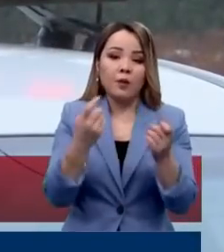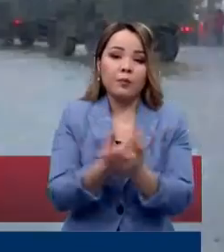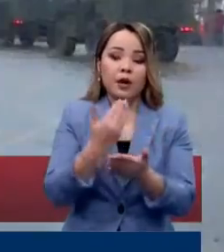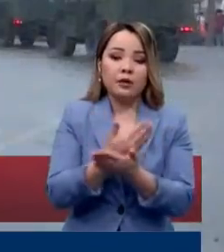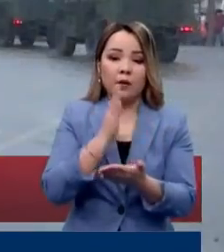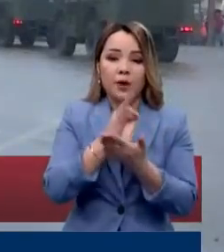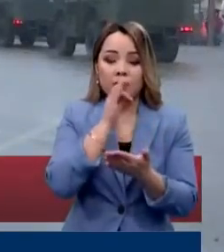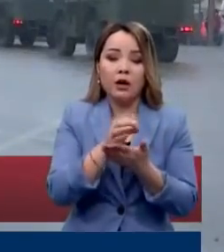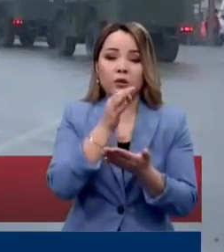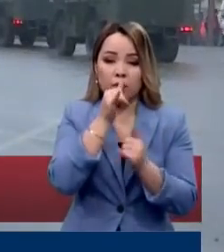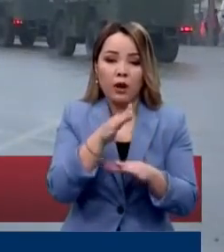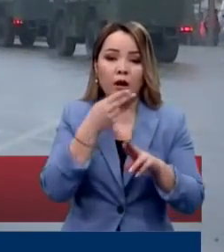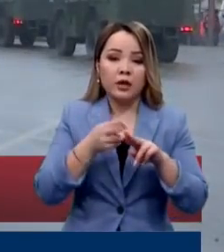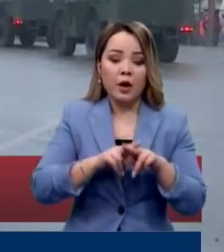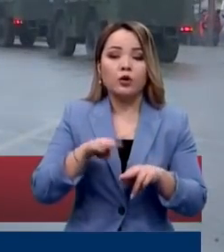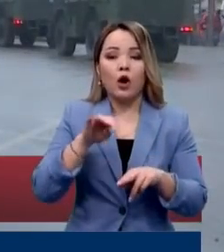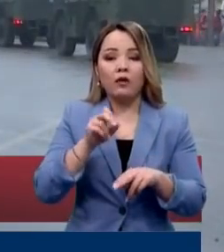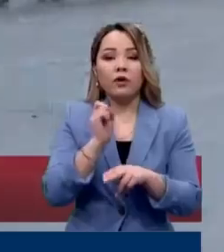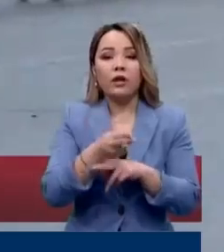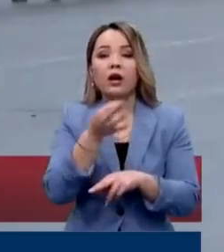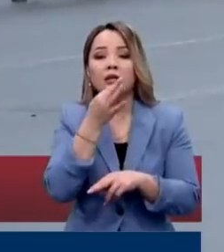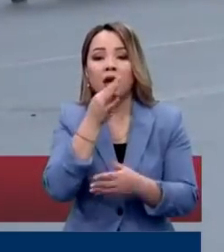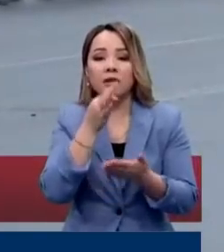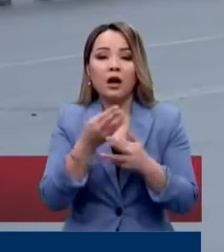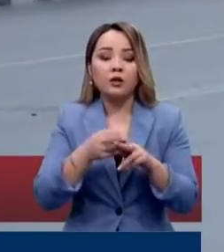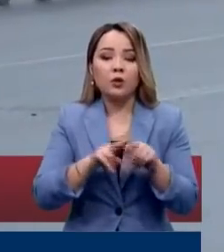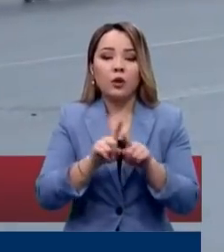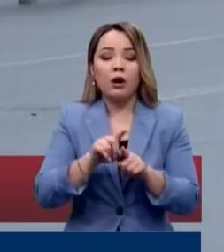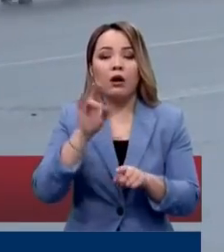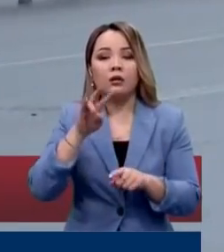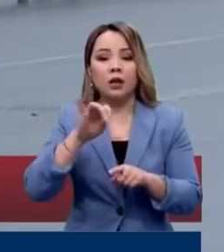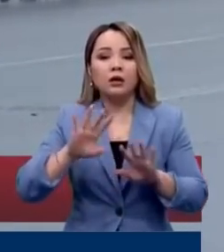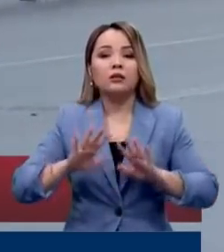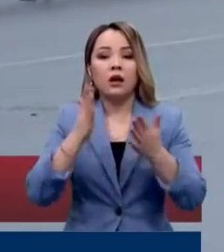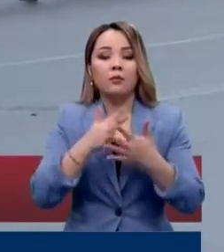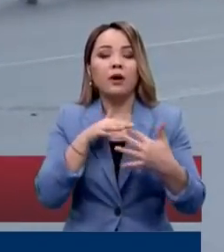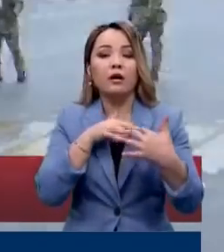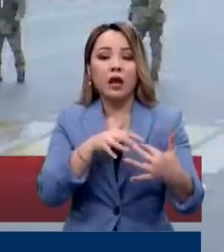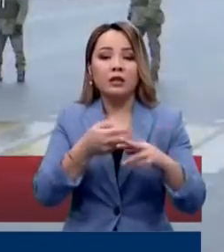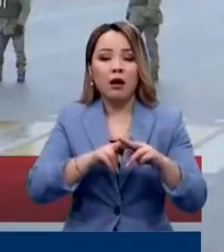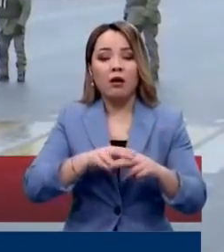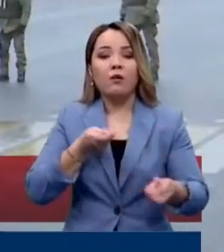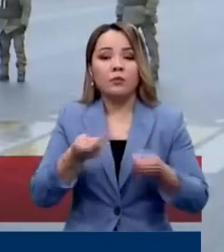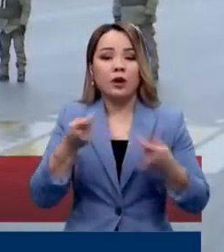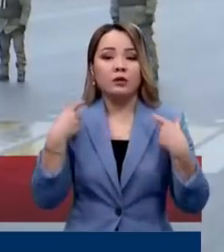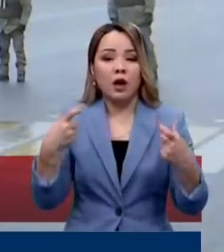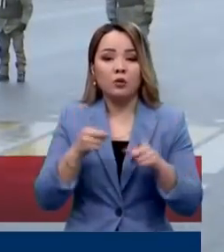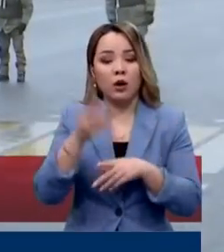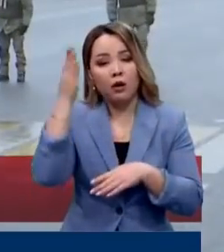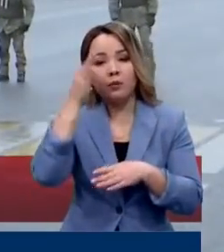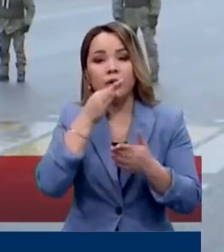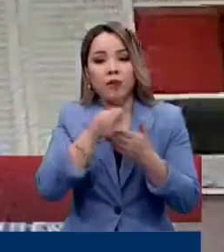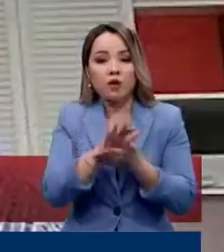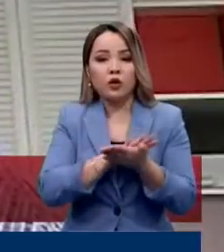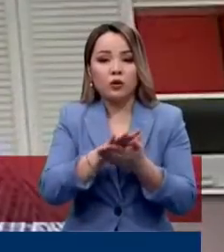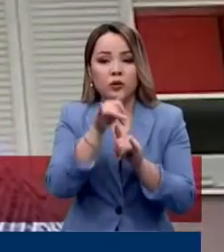Белгілісі, Тоқаев министрді қызметтен қумас бұрын оның қаңтар қақтығысы кезінде командирлік қабілет таныта алмағанын айтқан